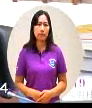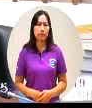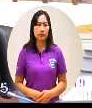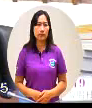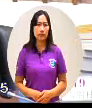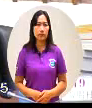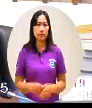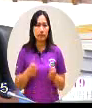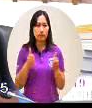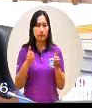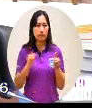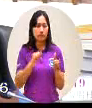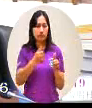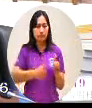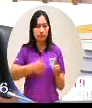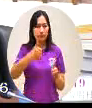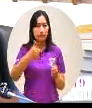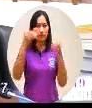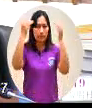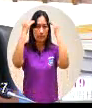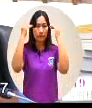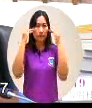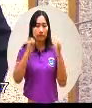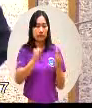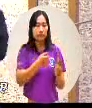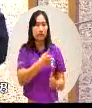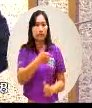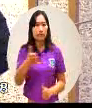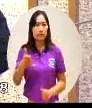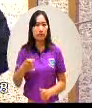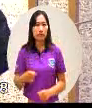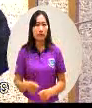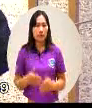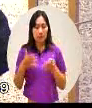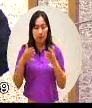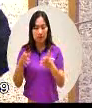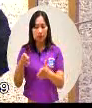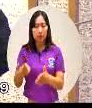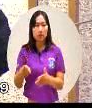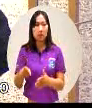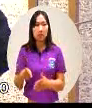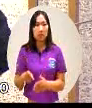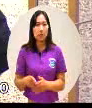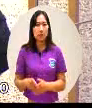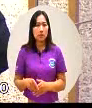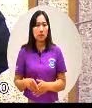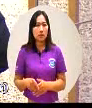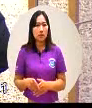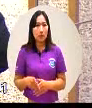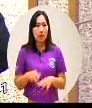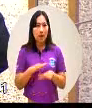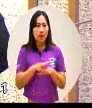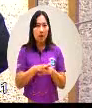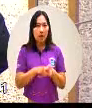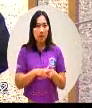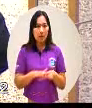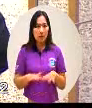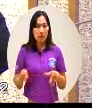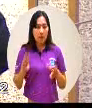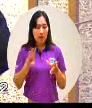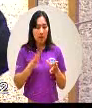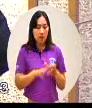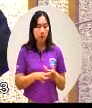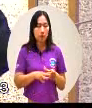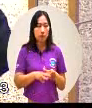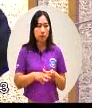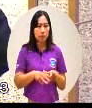谢谢议长啊，谢谢韩议员哦。其实议员咧讲这个安全岛的部分吼，其实顶面有含议